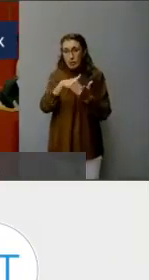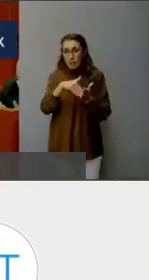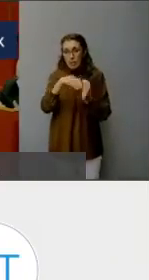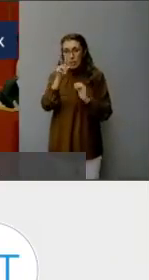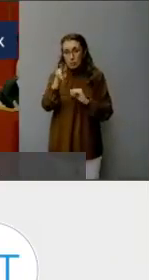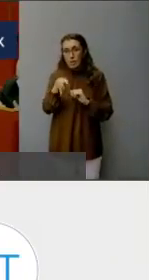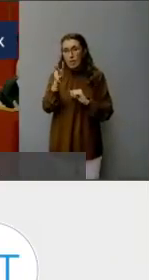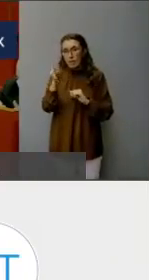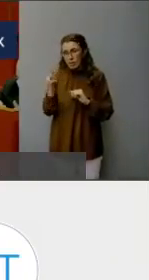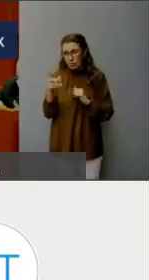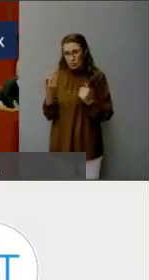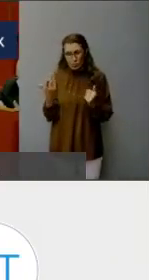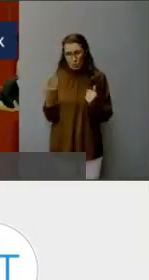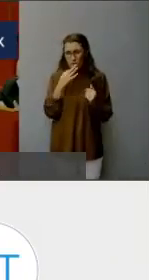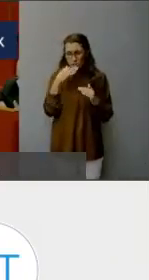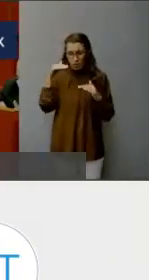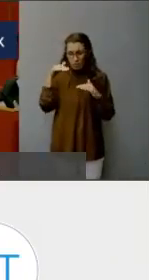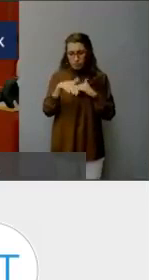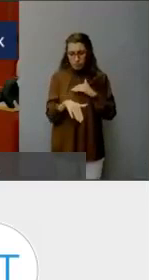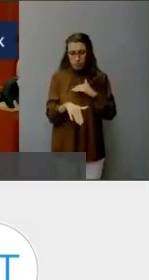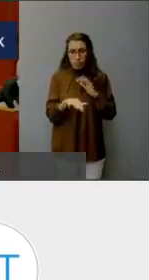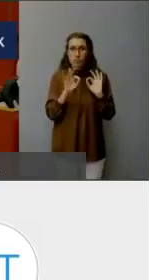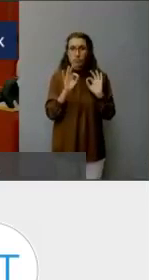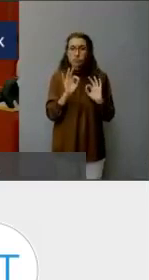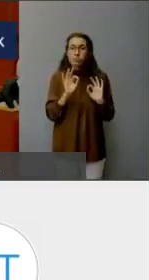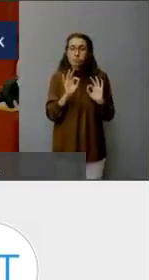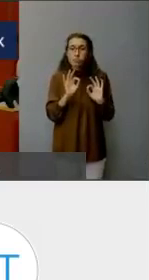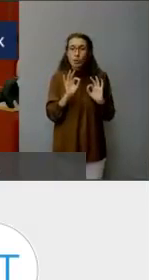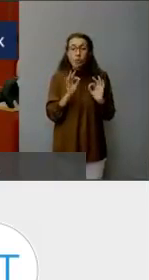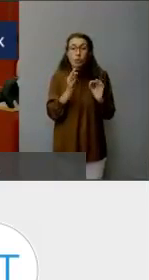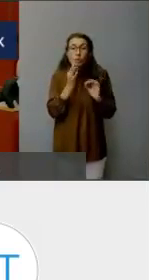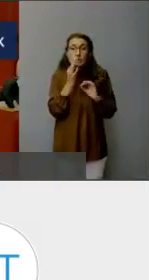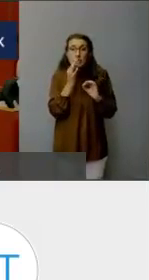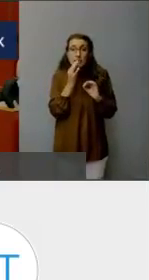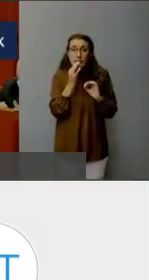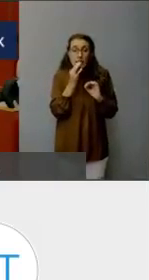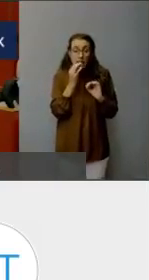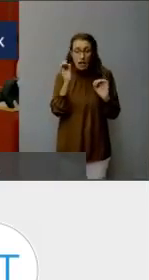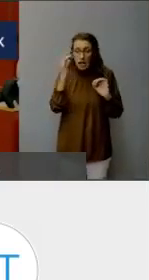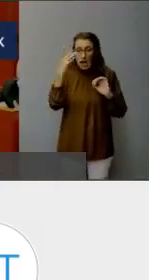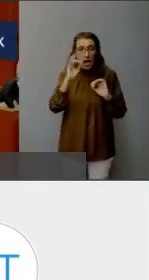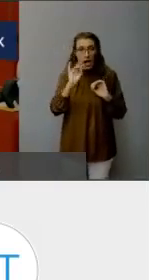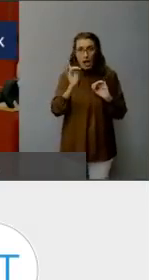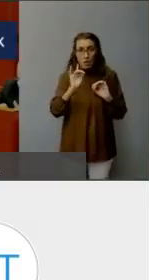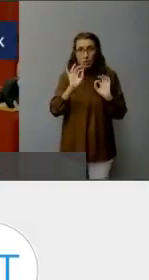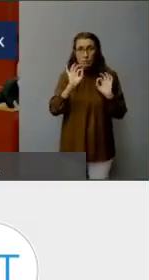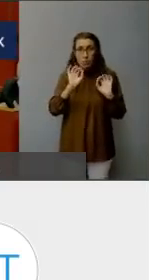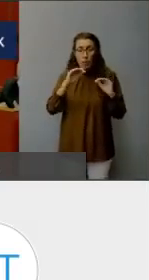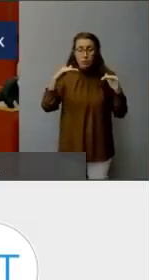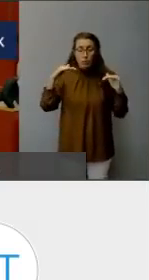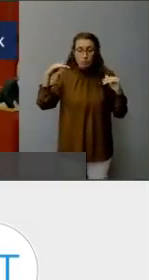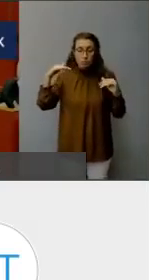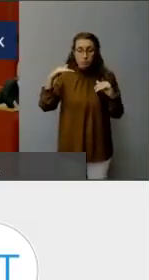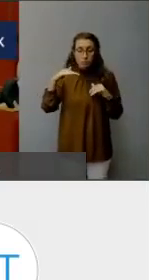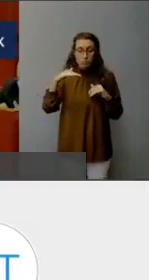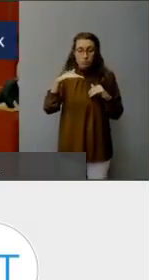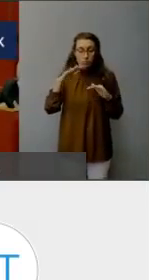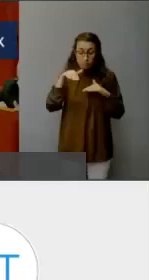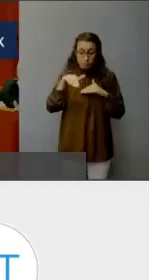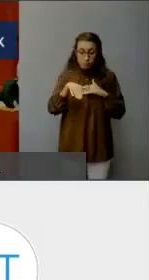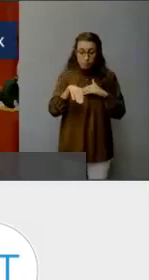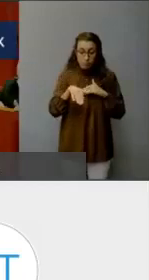non è un dato di massima è un trend di decrescita legato al saldo di nascite e decessi quello tra